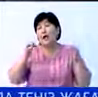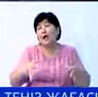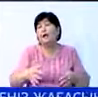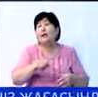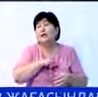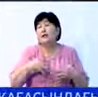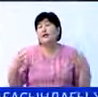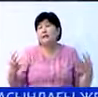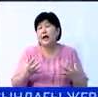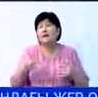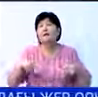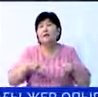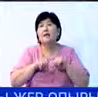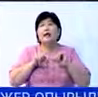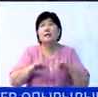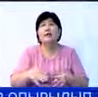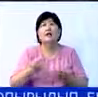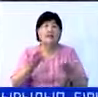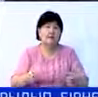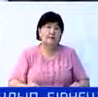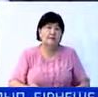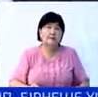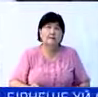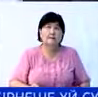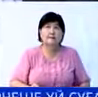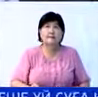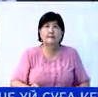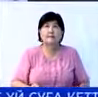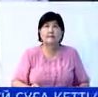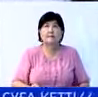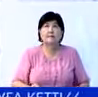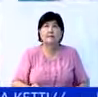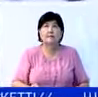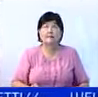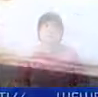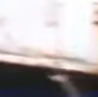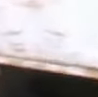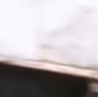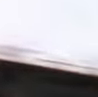сақтансаң, сақтайтынын шығармайық. Мадина Жұмаділдаева, Рамазан Жүсіпбек, Қызылорда телеарнасы.